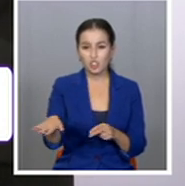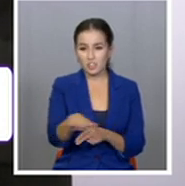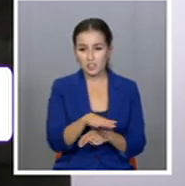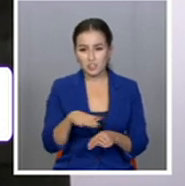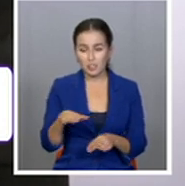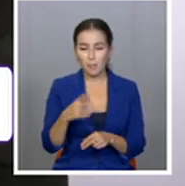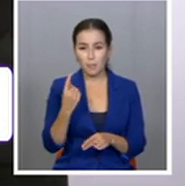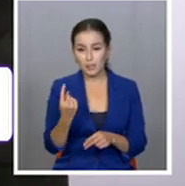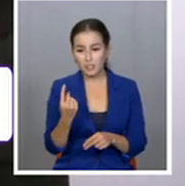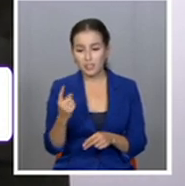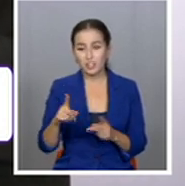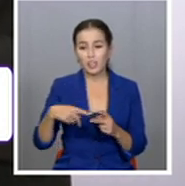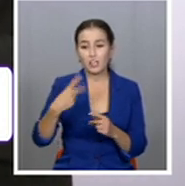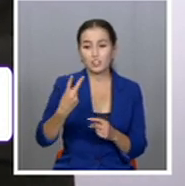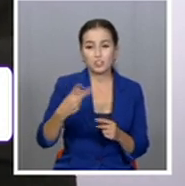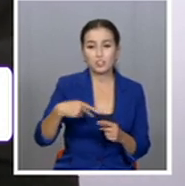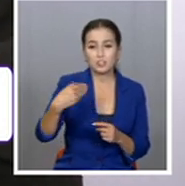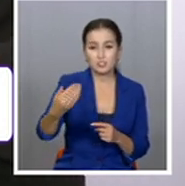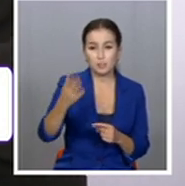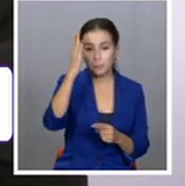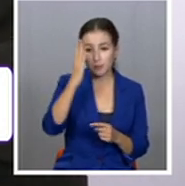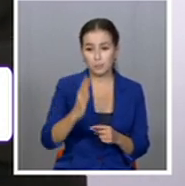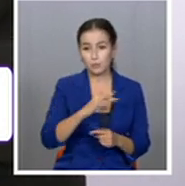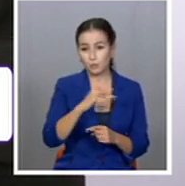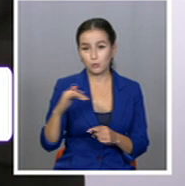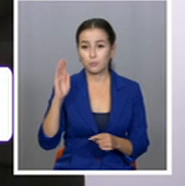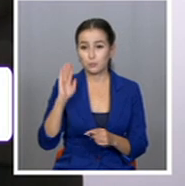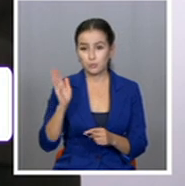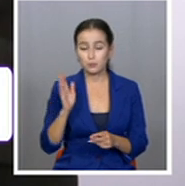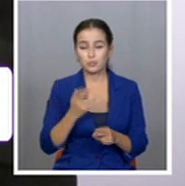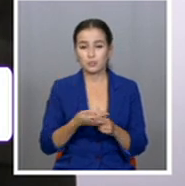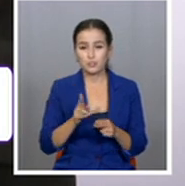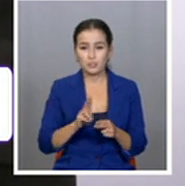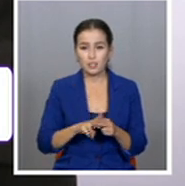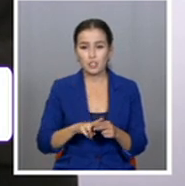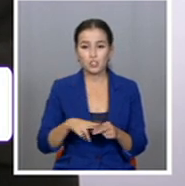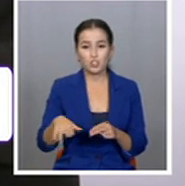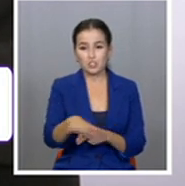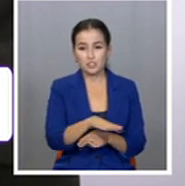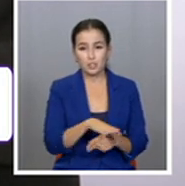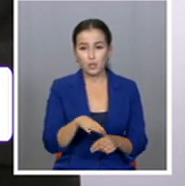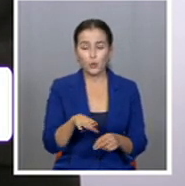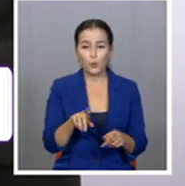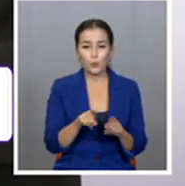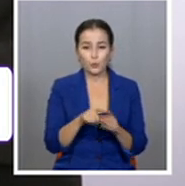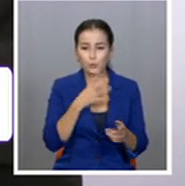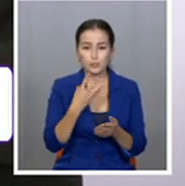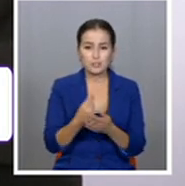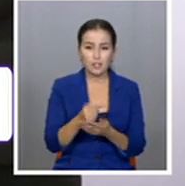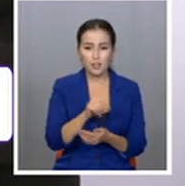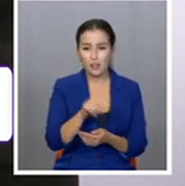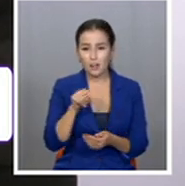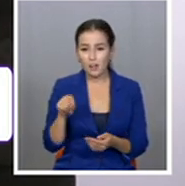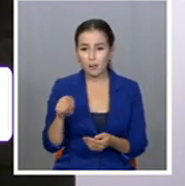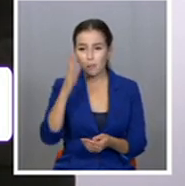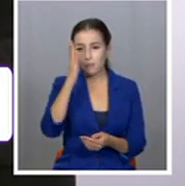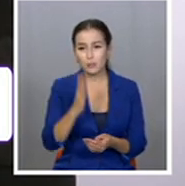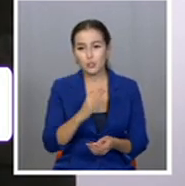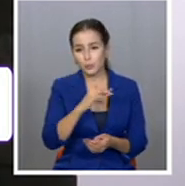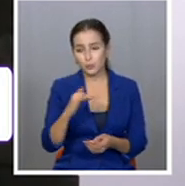екіншісіне перпендикуляр түзу арқылы өтсе, онда бұл жазықтықтар өзара перпендикуляр болады.